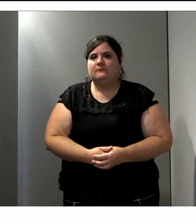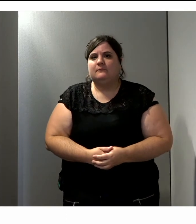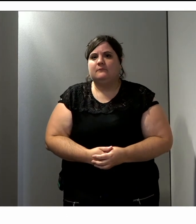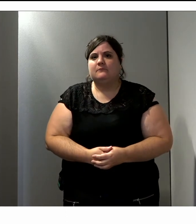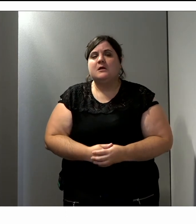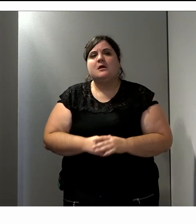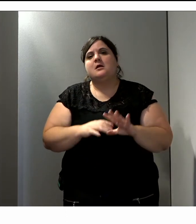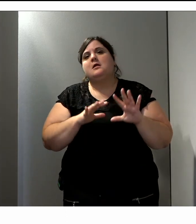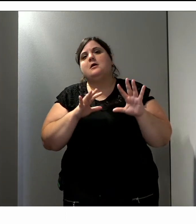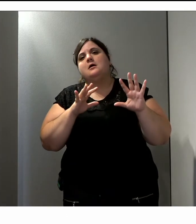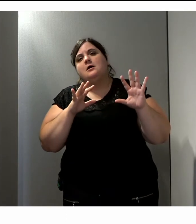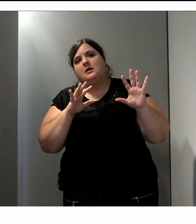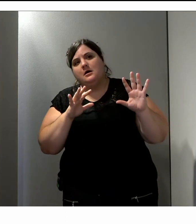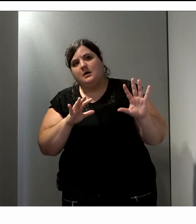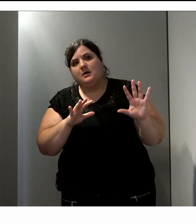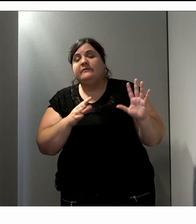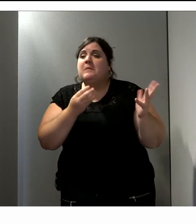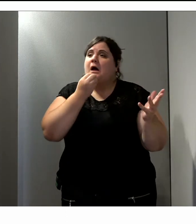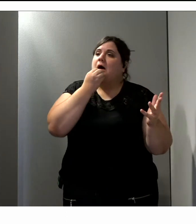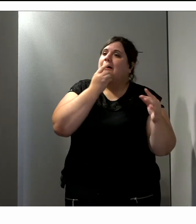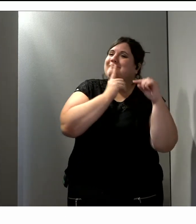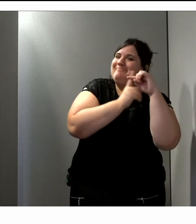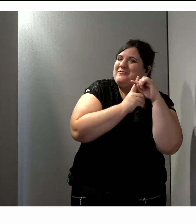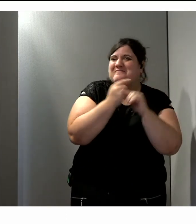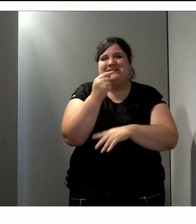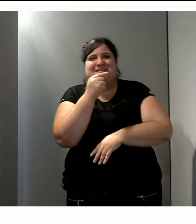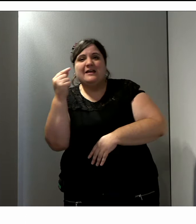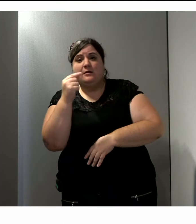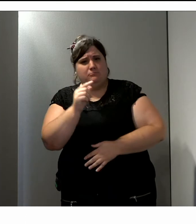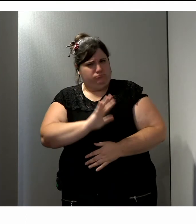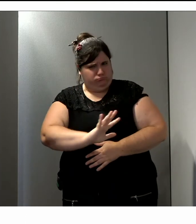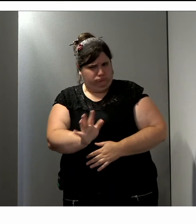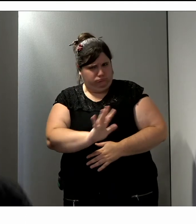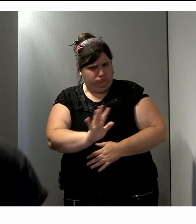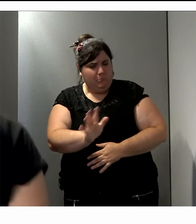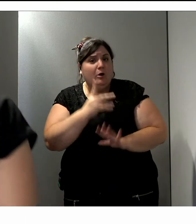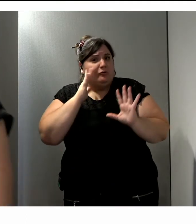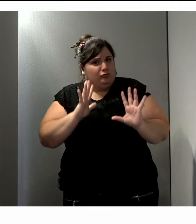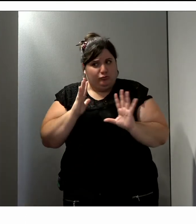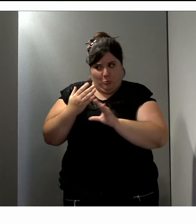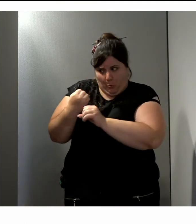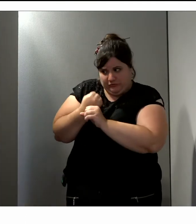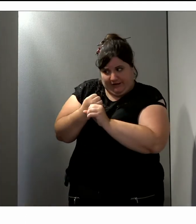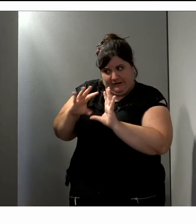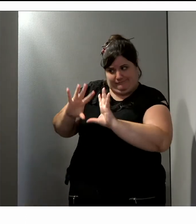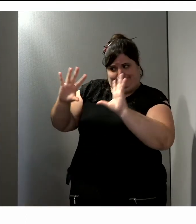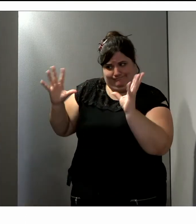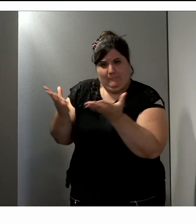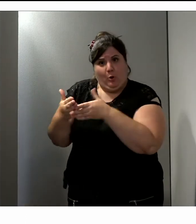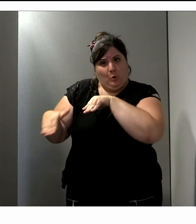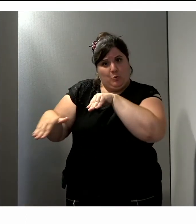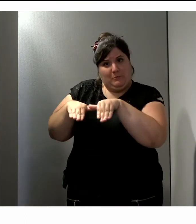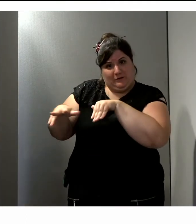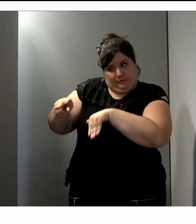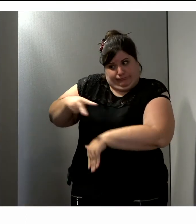Ce n'est pas la logique bon ou pas bon. C'est la logique, si vous voyez les méthodes de notre travail, nous, on travaille sur